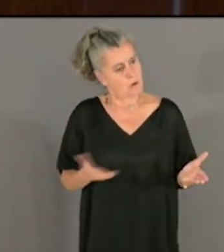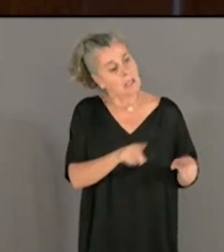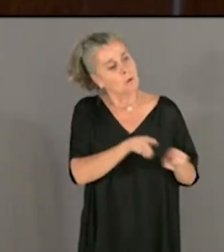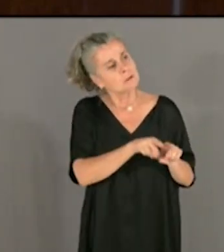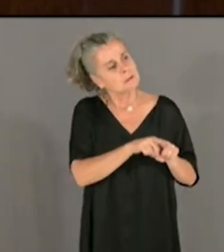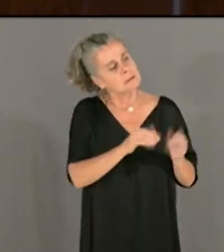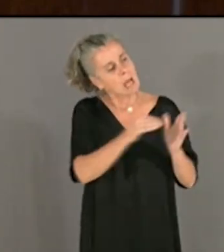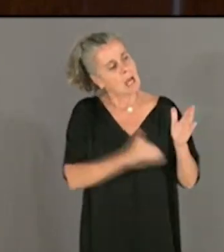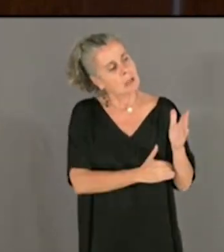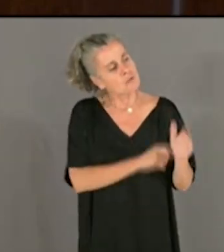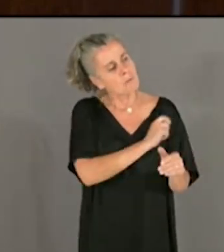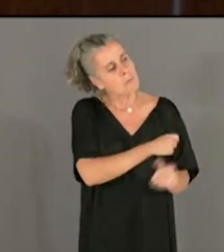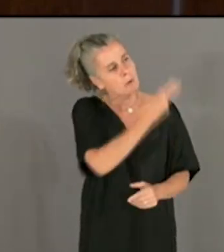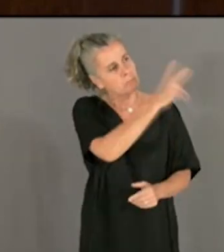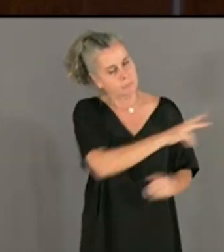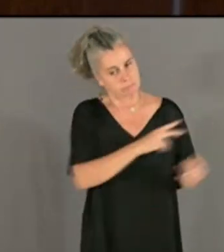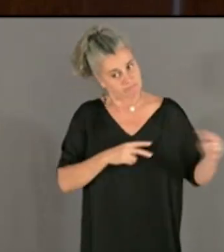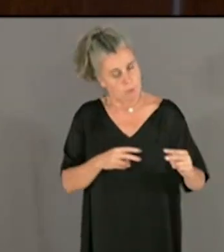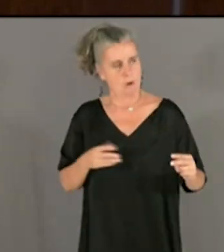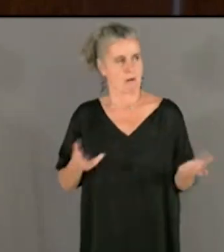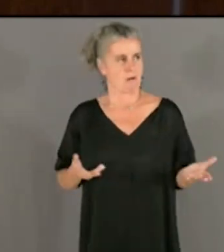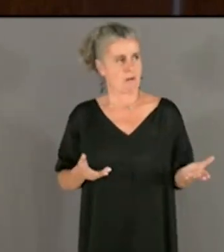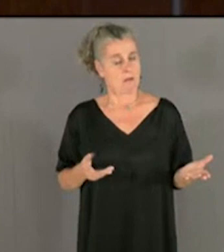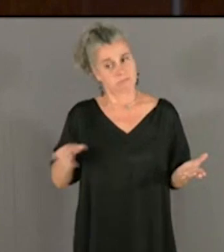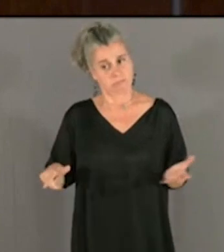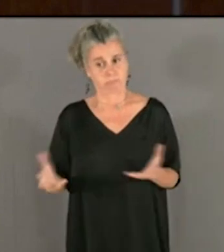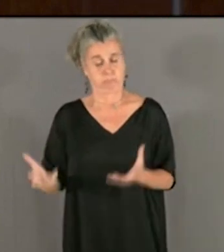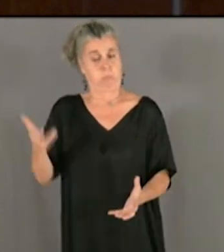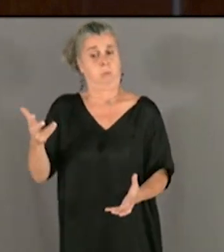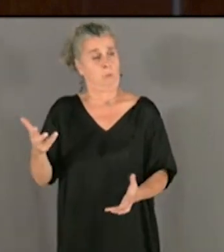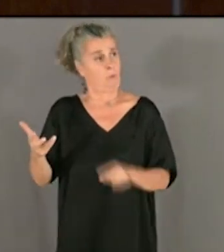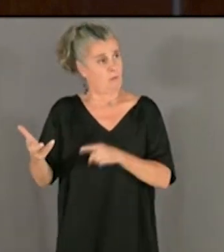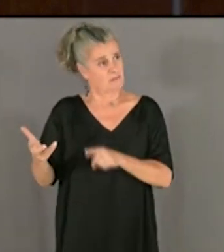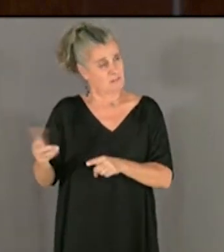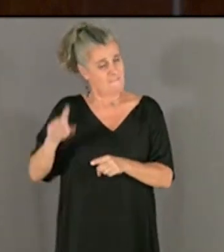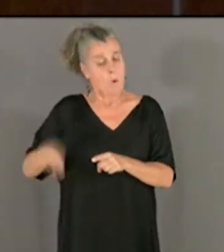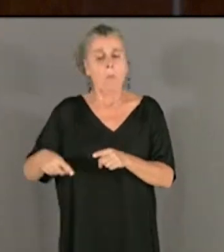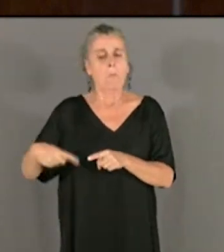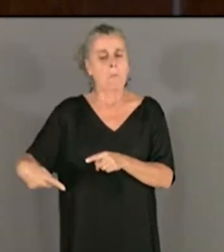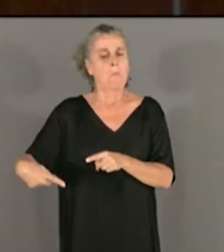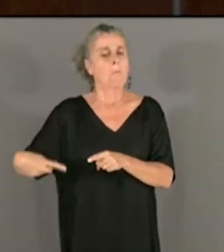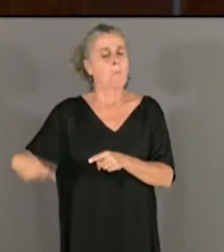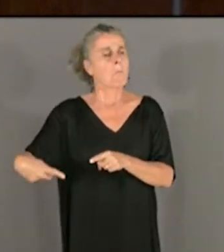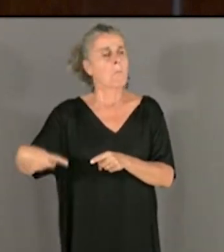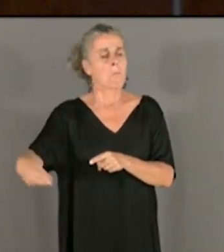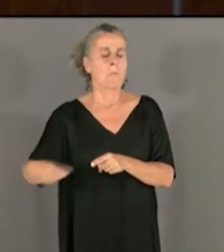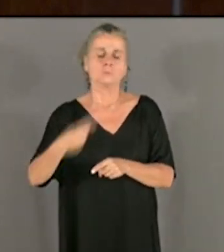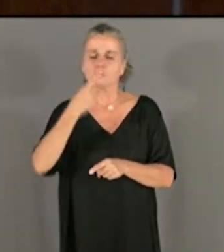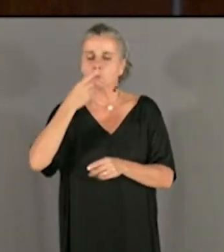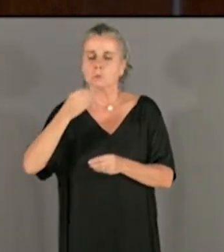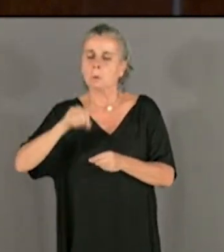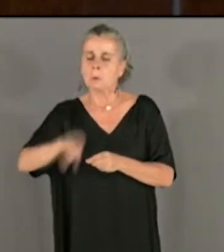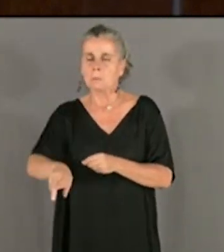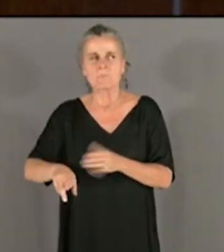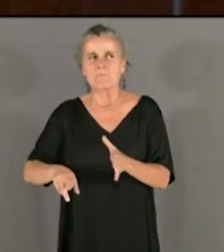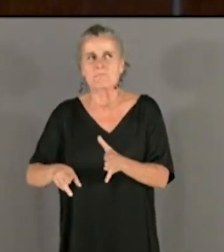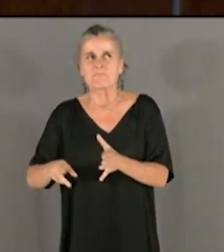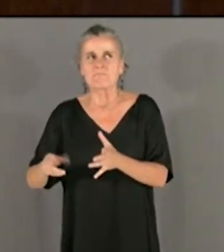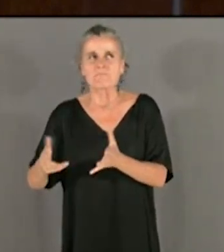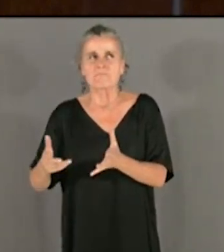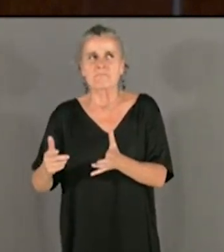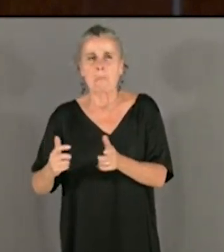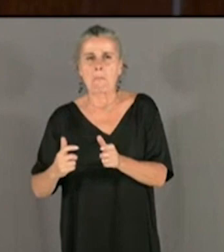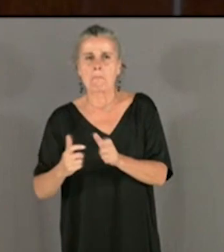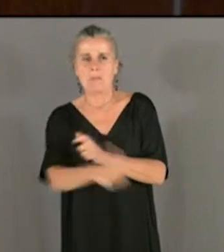rejaillit. Si vous ne vous en intéressez pas, ça finira par rejaillir sur ce qui pourrait être jugé